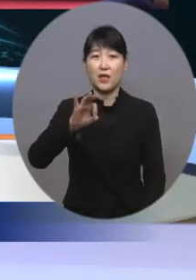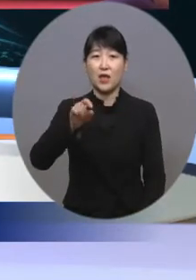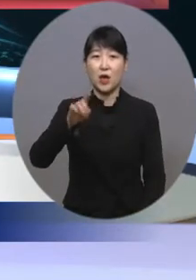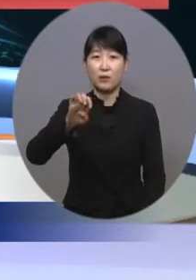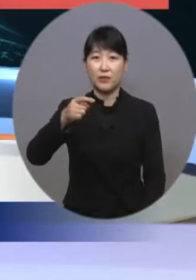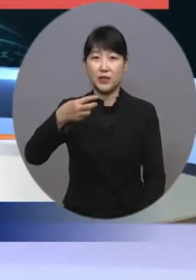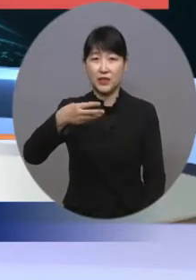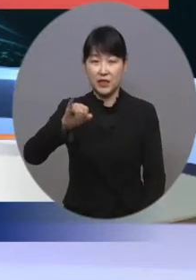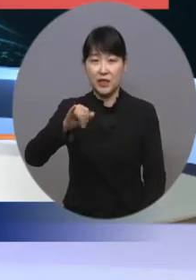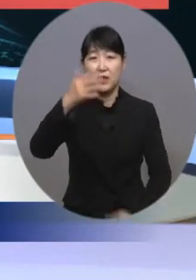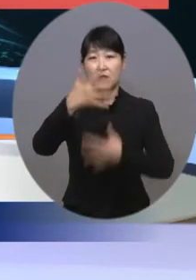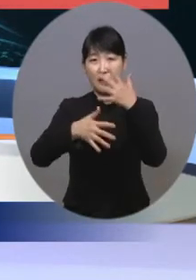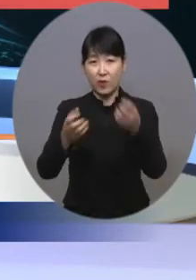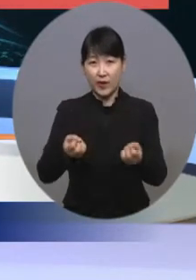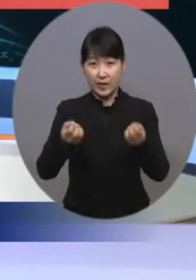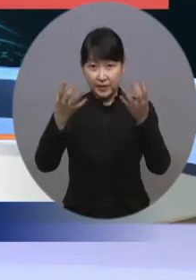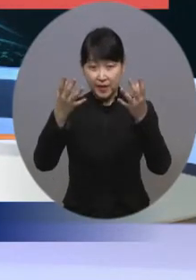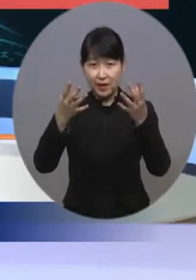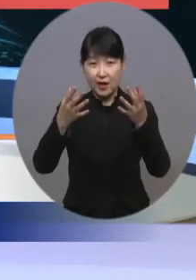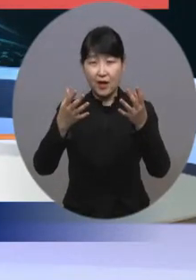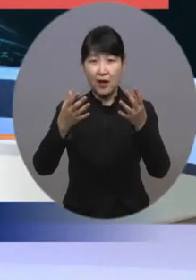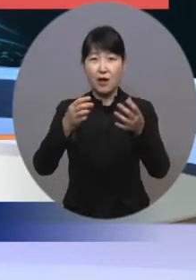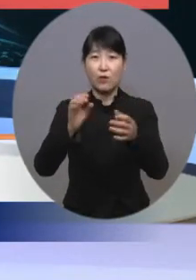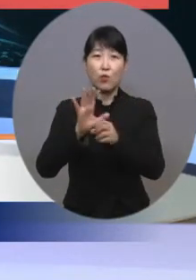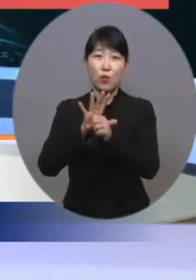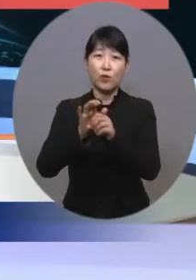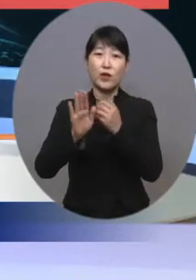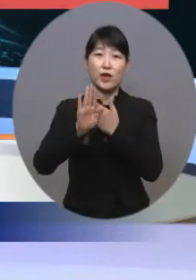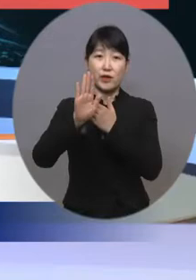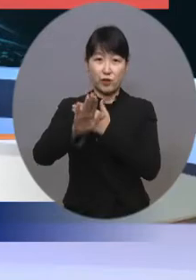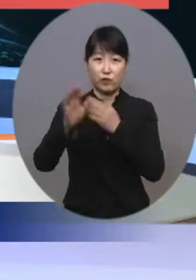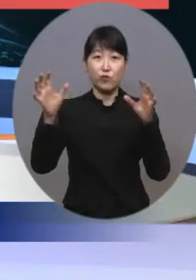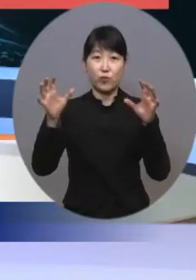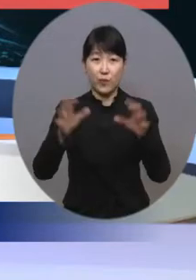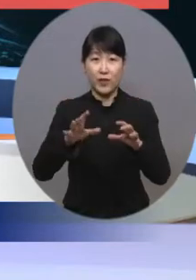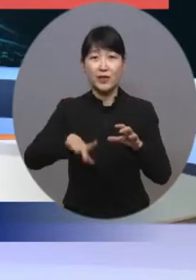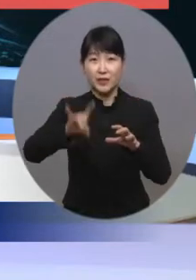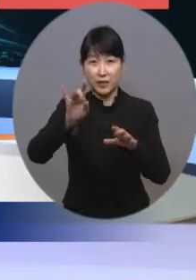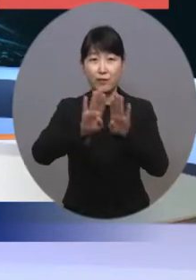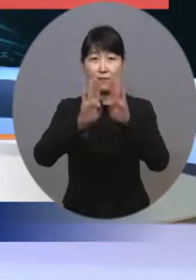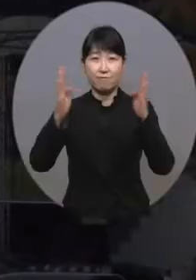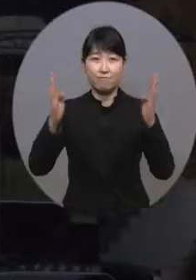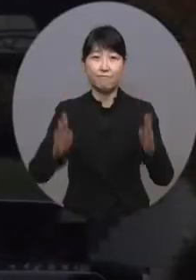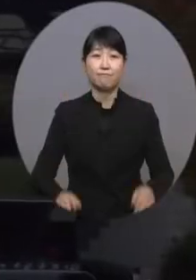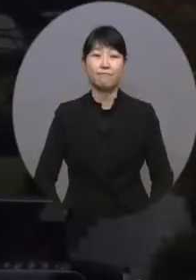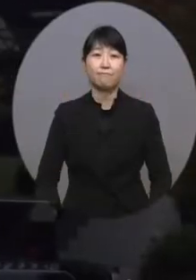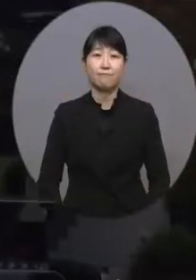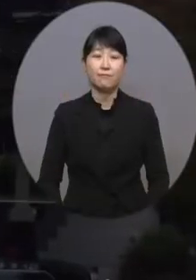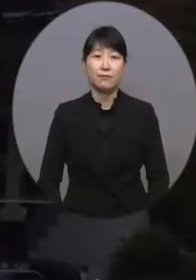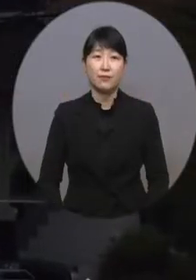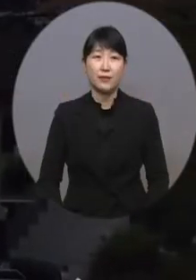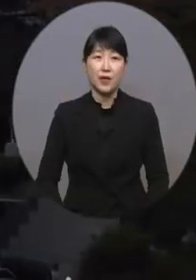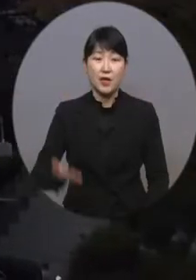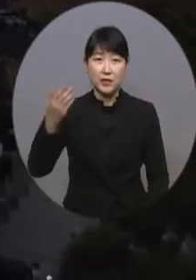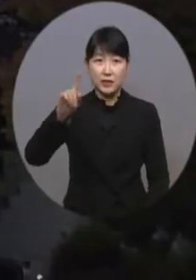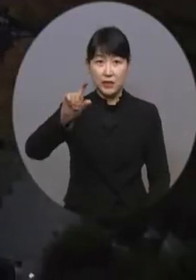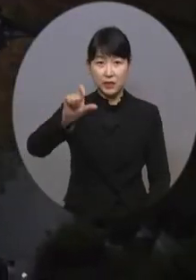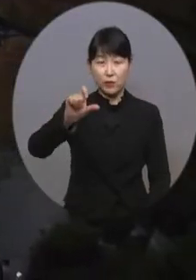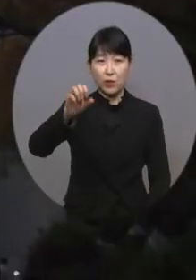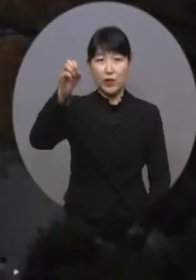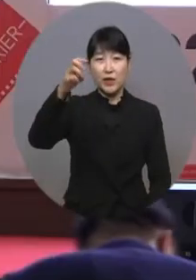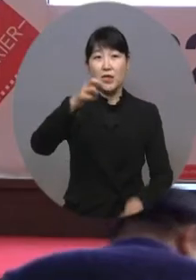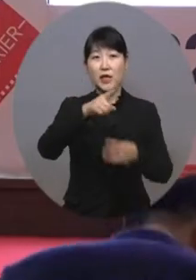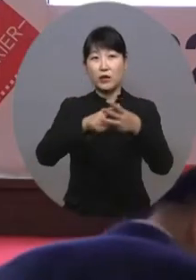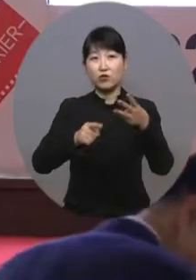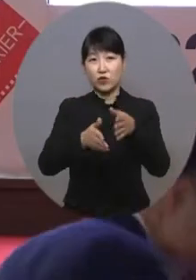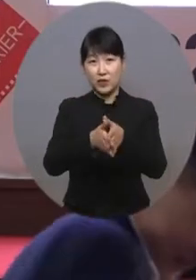처음 대면으로 개최됐습니다. 그 현장 소식을 정우선 기자가 전합니다. 지난 15일 양주시 베리어프리